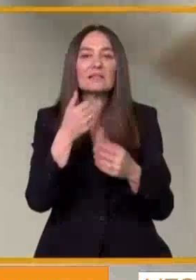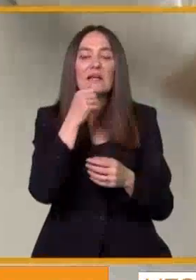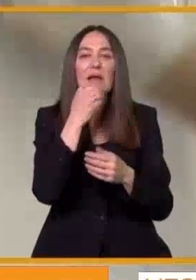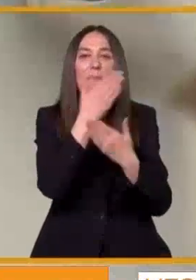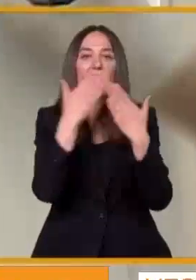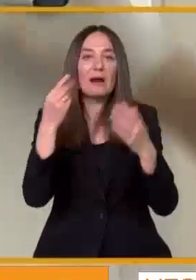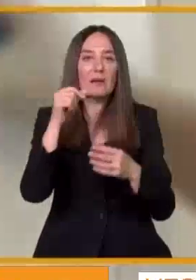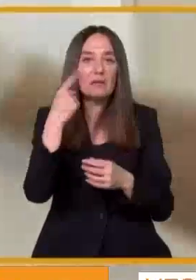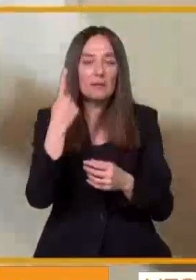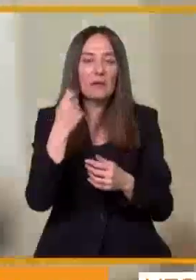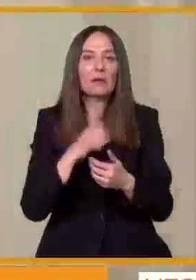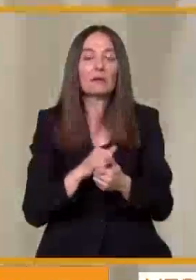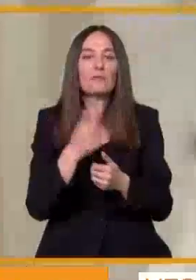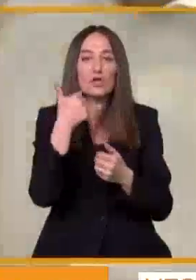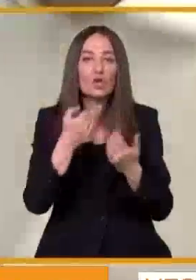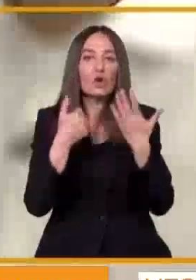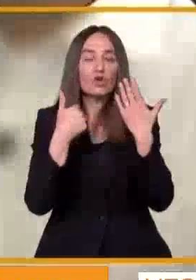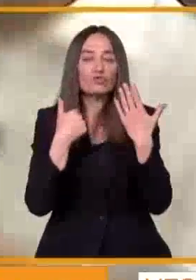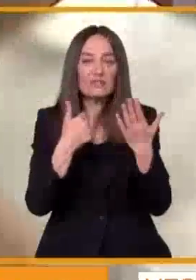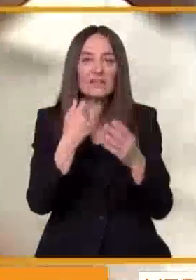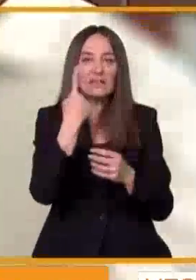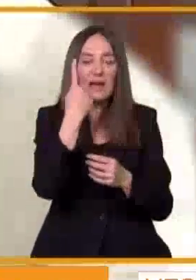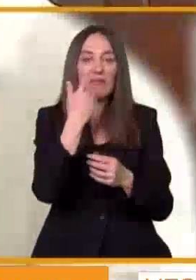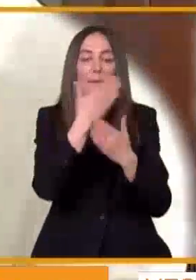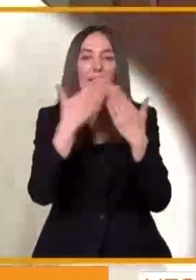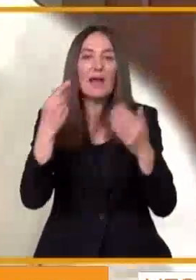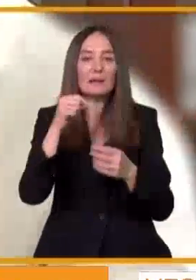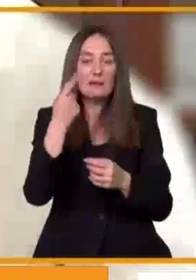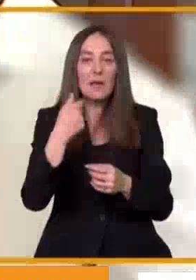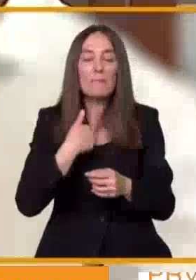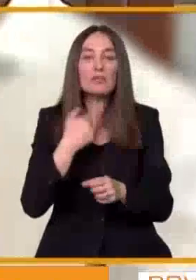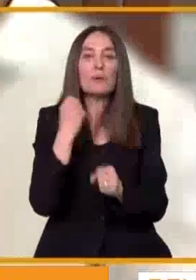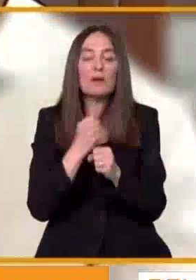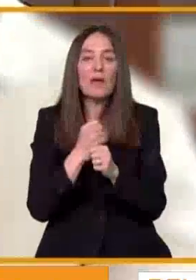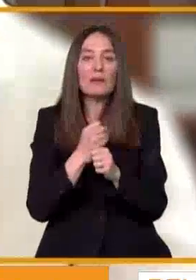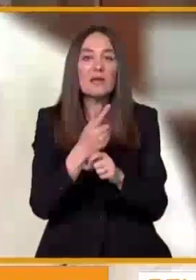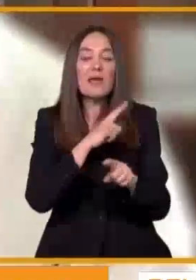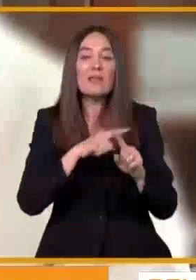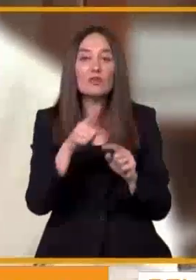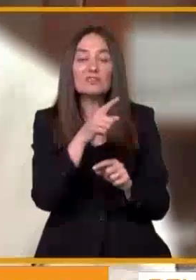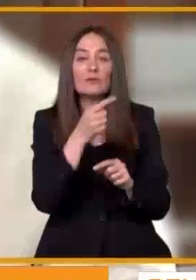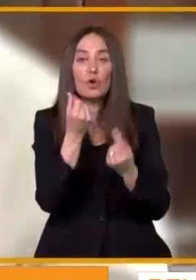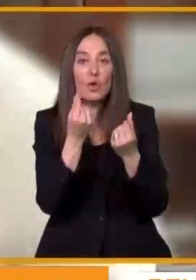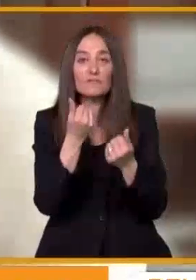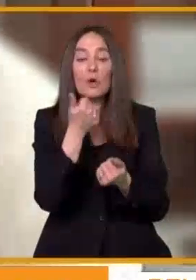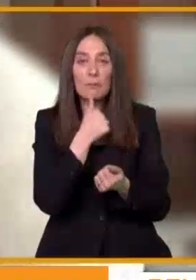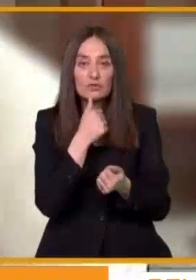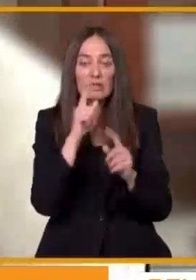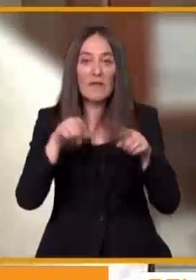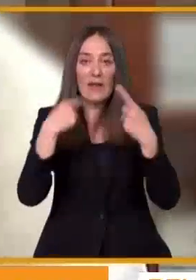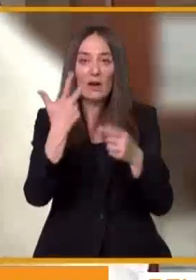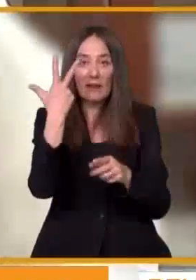milijardi. 161 milijarda dinara. Dakle, mi ćemo napraviti nedostatak novca u budžetu u